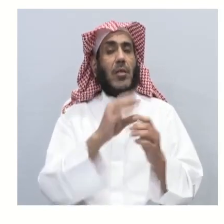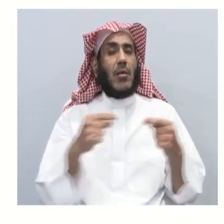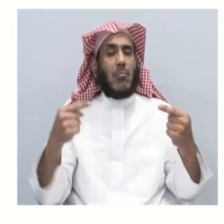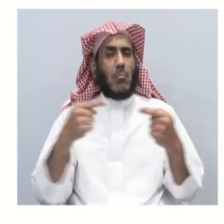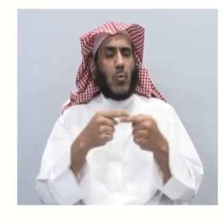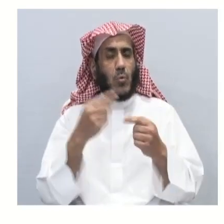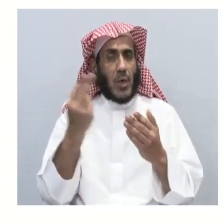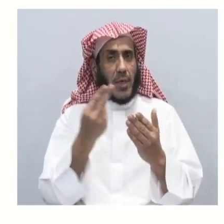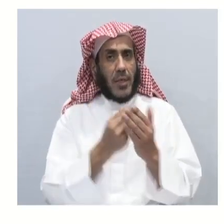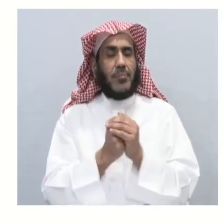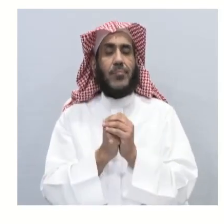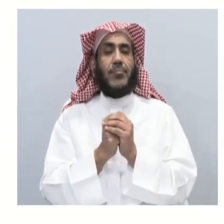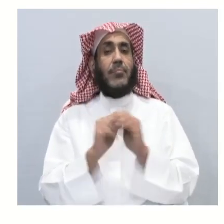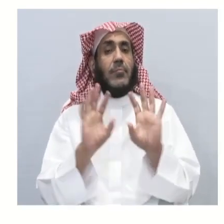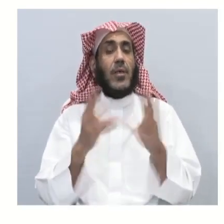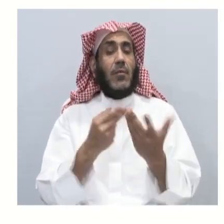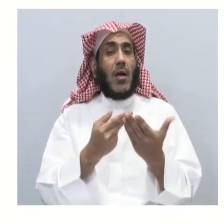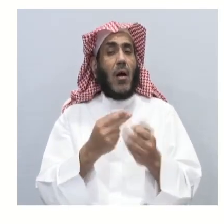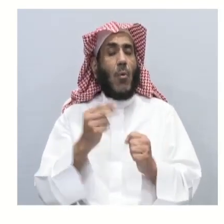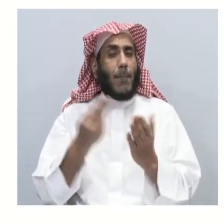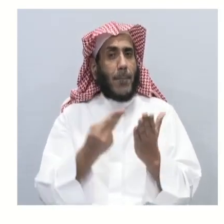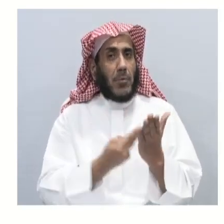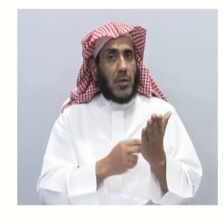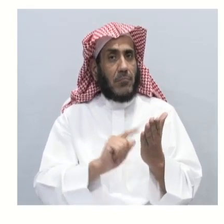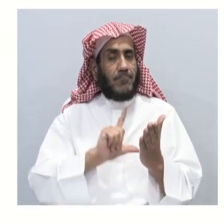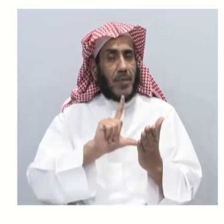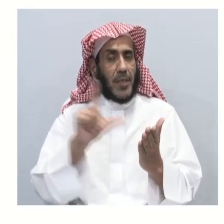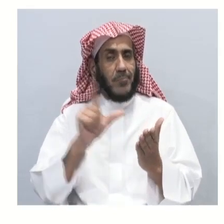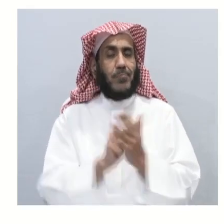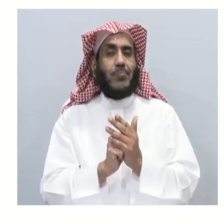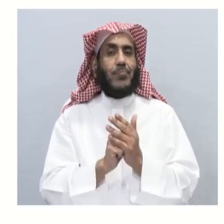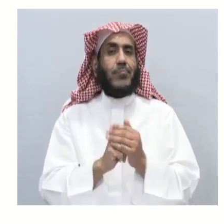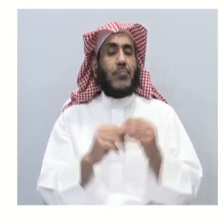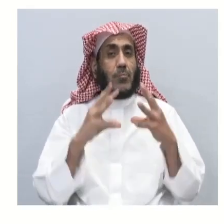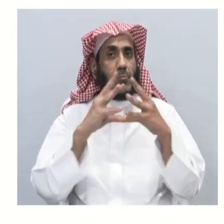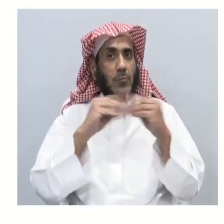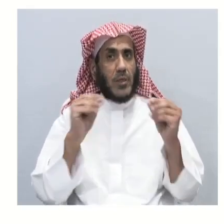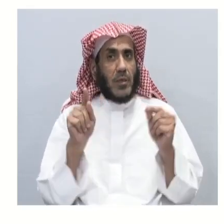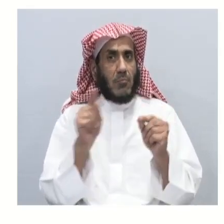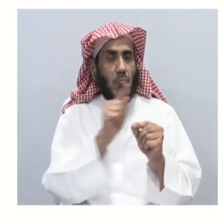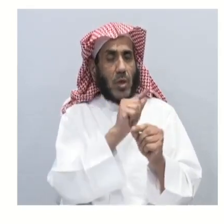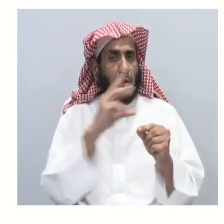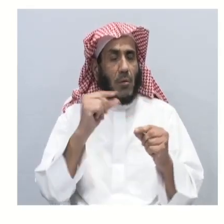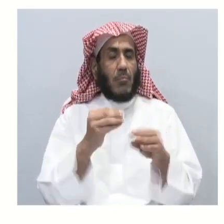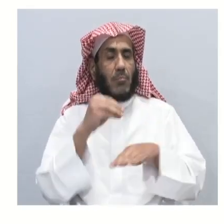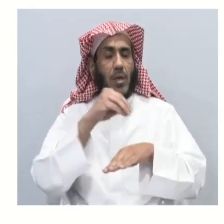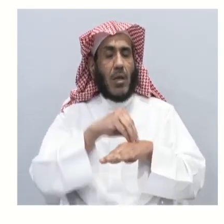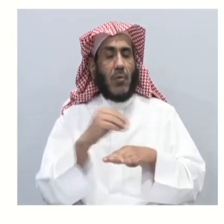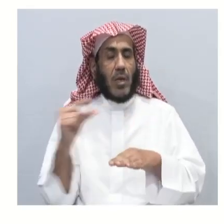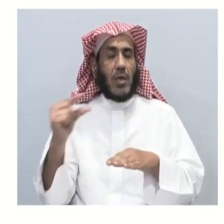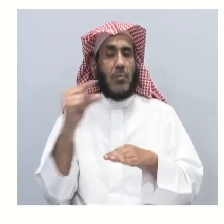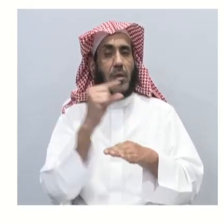الموصولة خطا؟ كيف أقوم بكتابتها بشكل صحيح وتحليل هذه الكلمات بالإضافة إلى